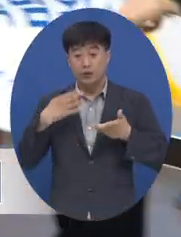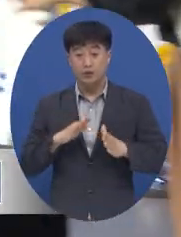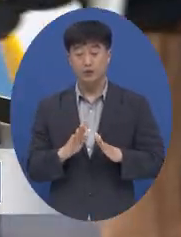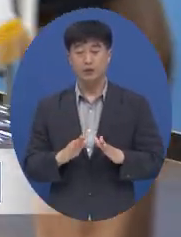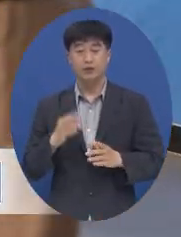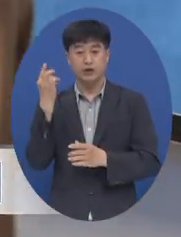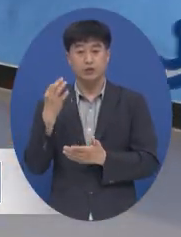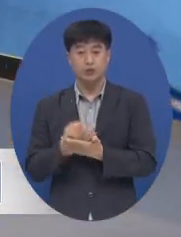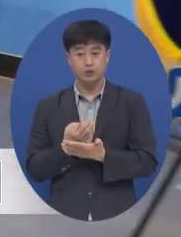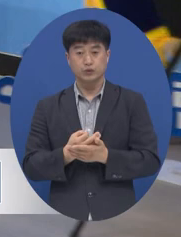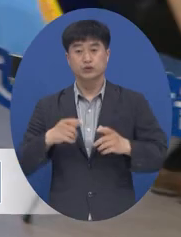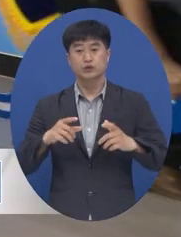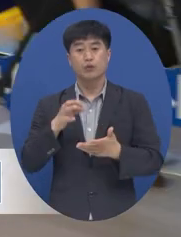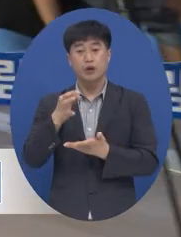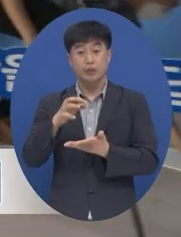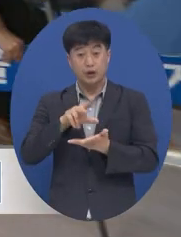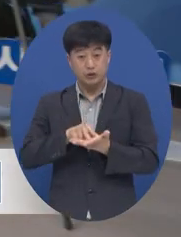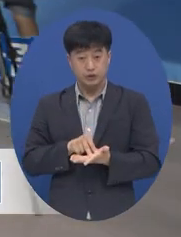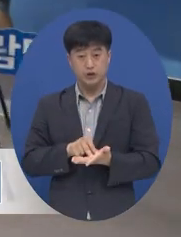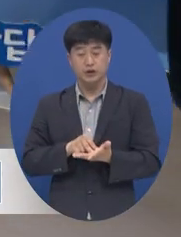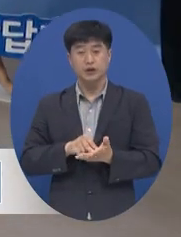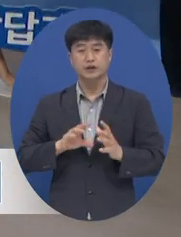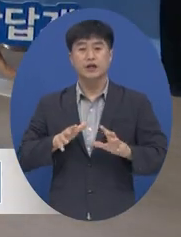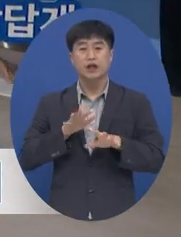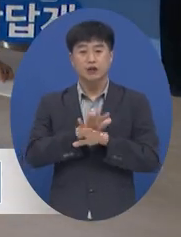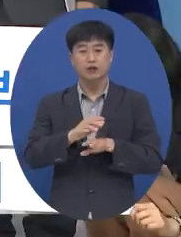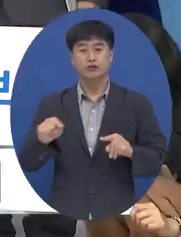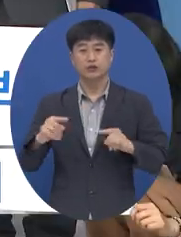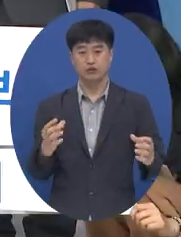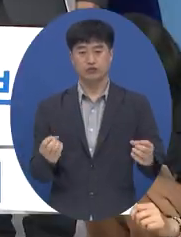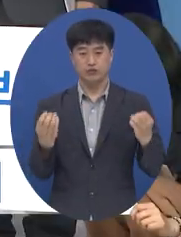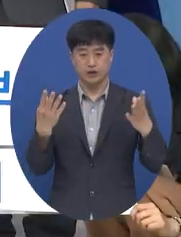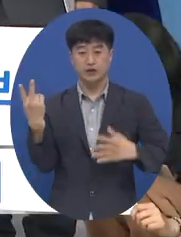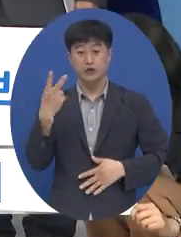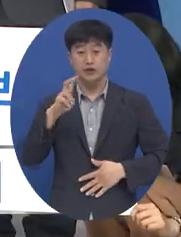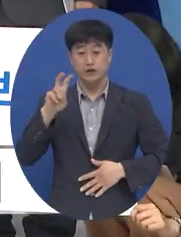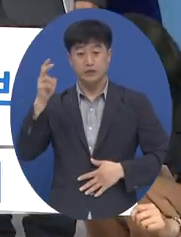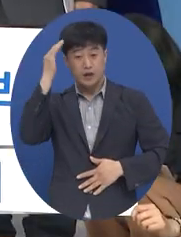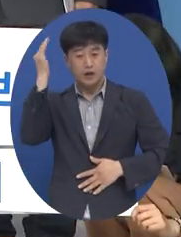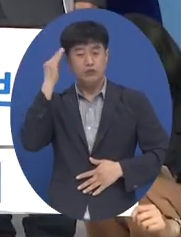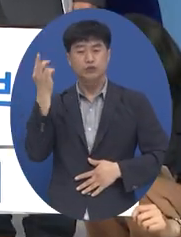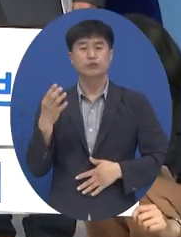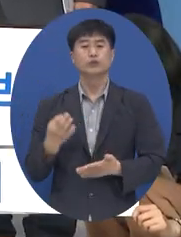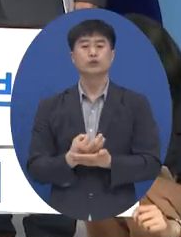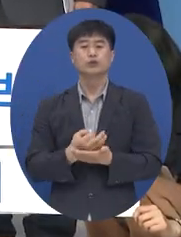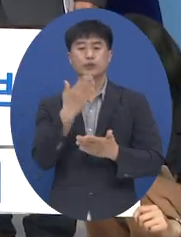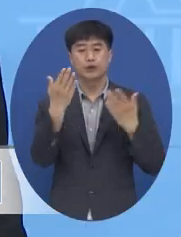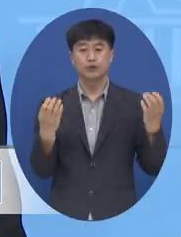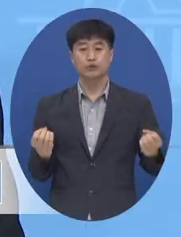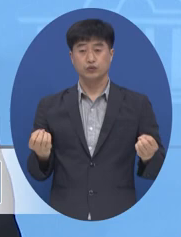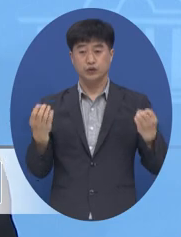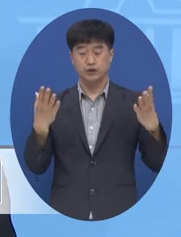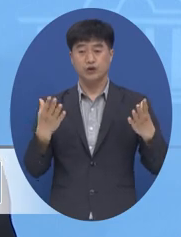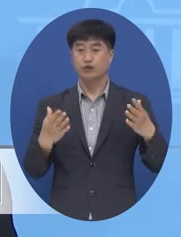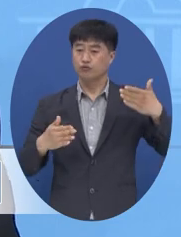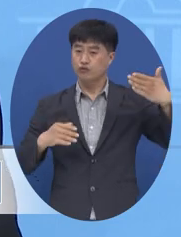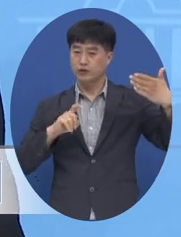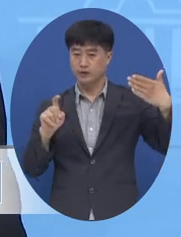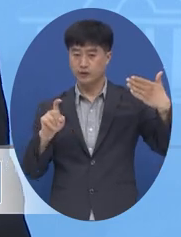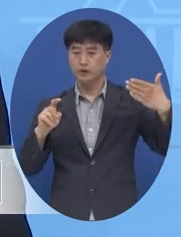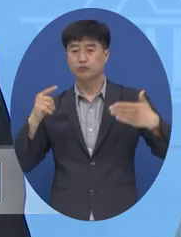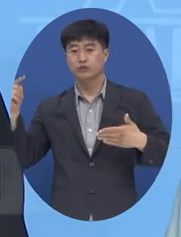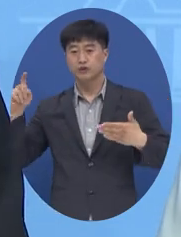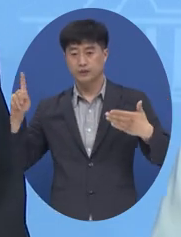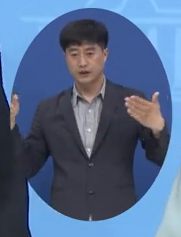경기도가 기본소득과 지역화폐를 주제로 한 세계적 정책축제인 2020 대한민국 기본소득 박람회를 오는 9월